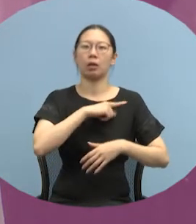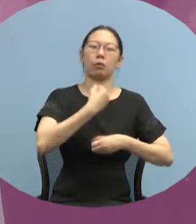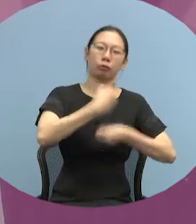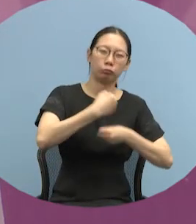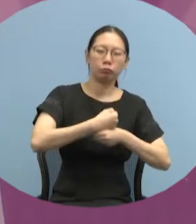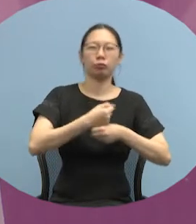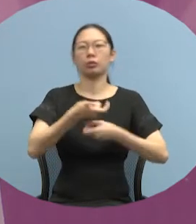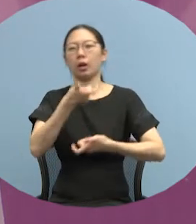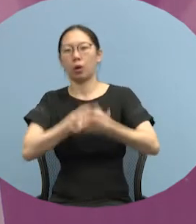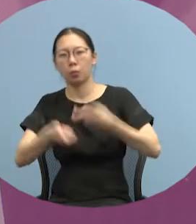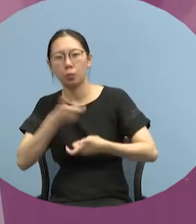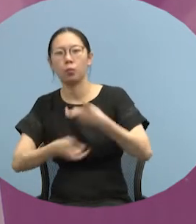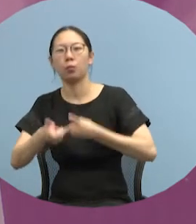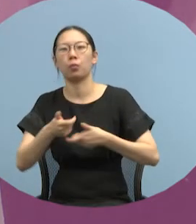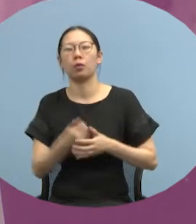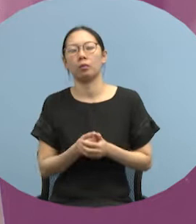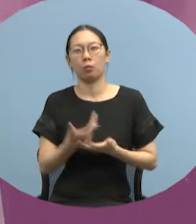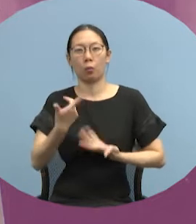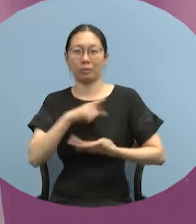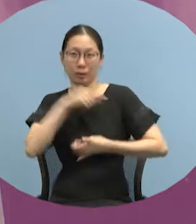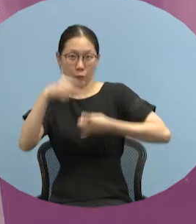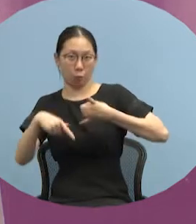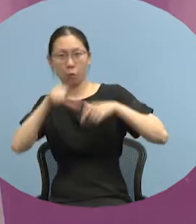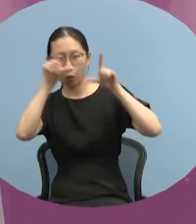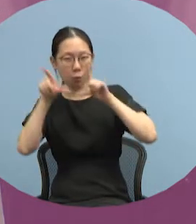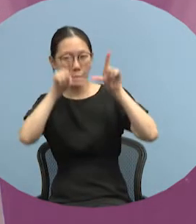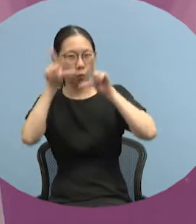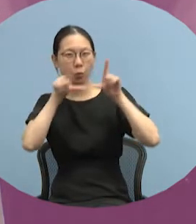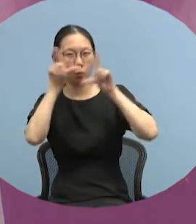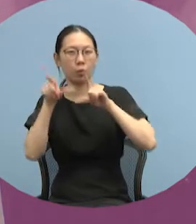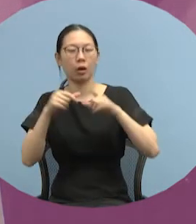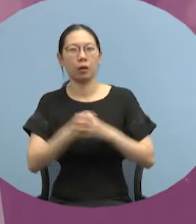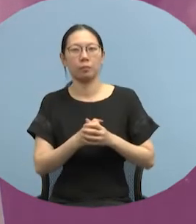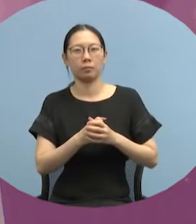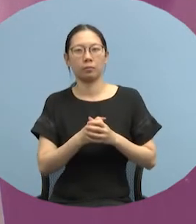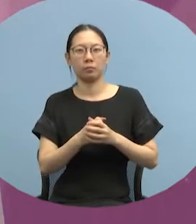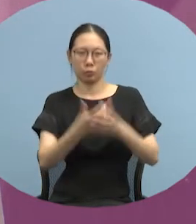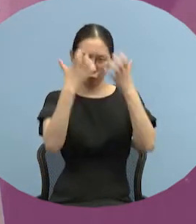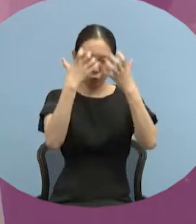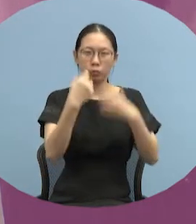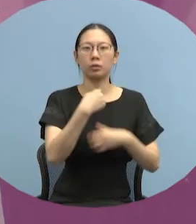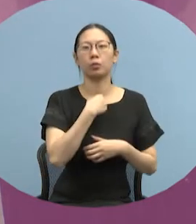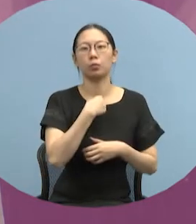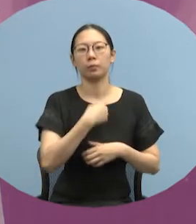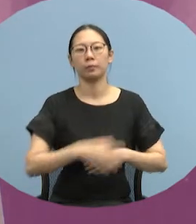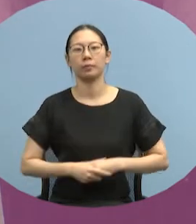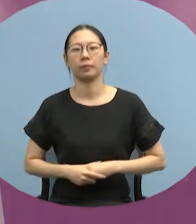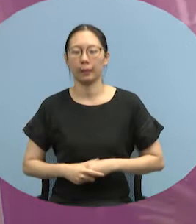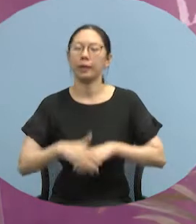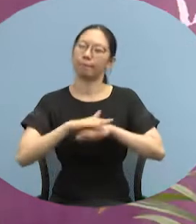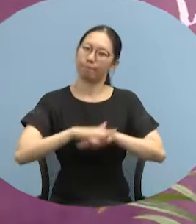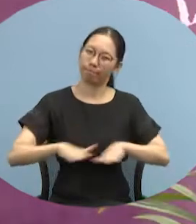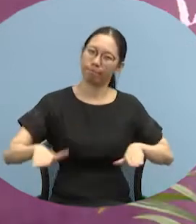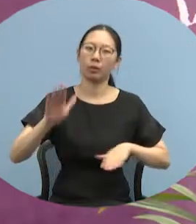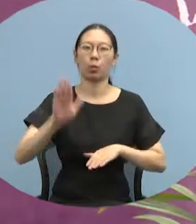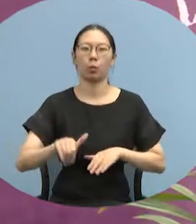意啦，或者就算是個人的生活上呢，都是要保持這個警覺性，這樣就會安全大家